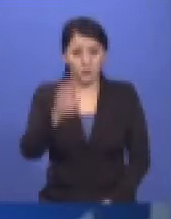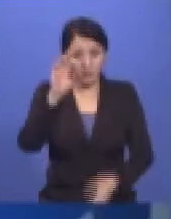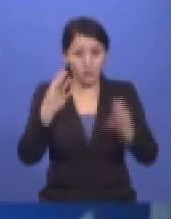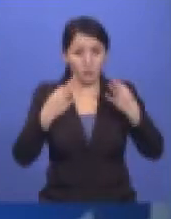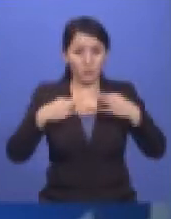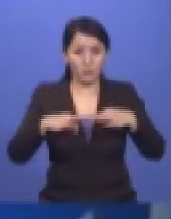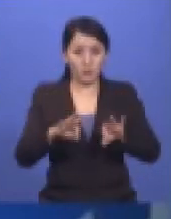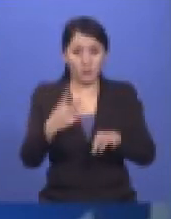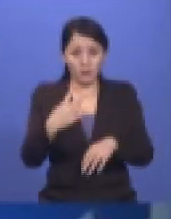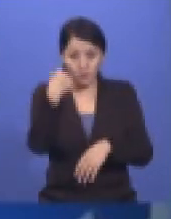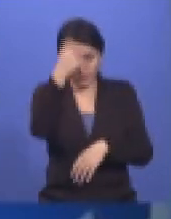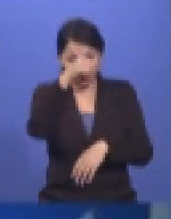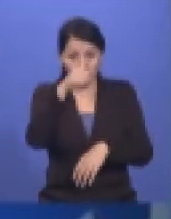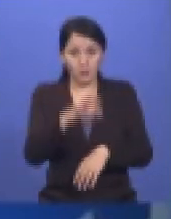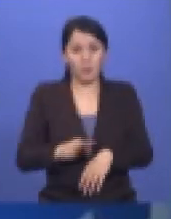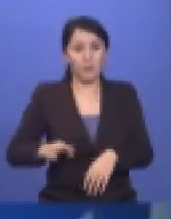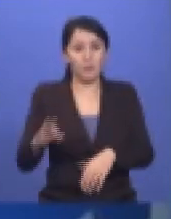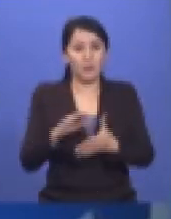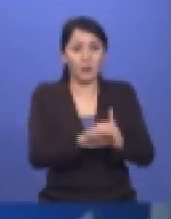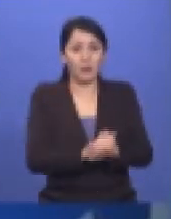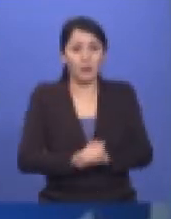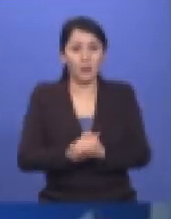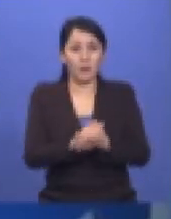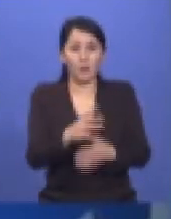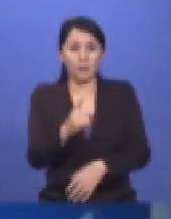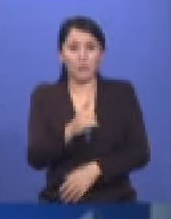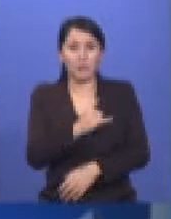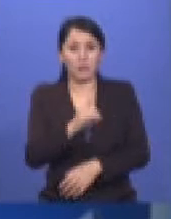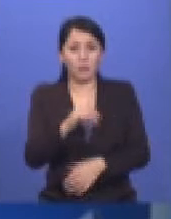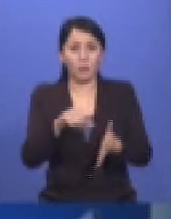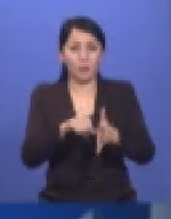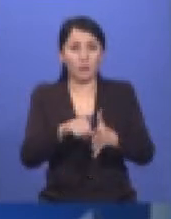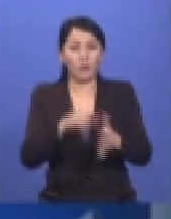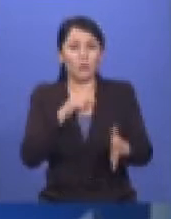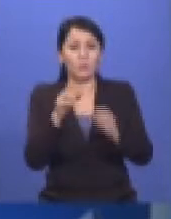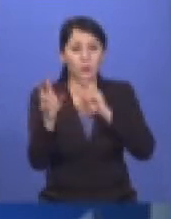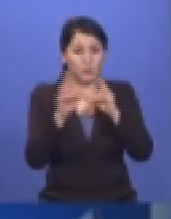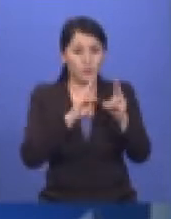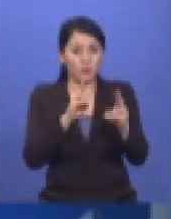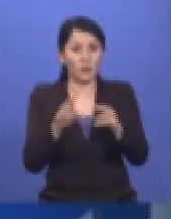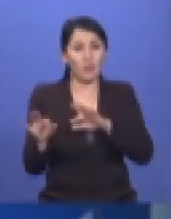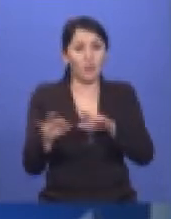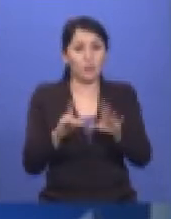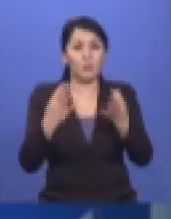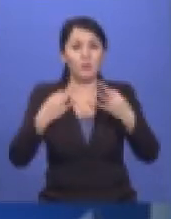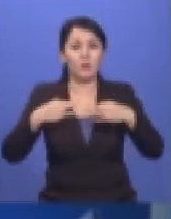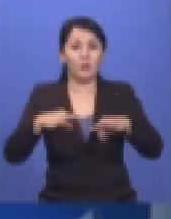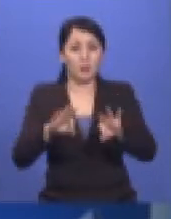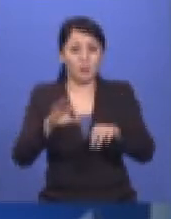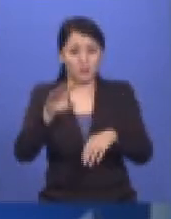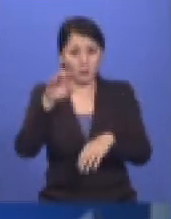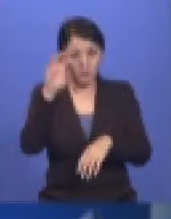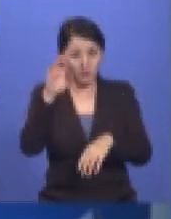Ел тәуелсіздігінің 30 жылдығына орай облыстық ассамблеяның этномәдени бірлестігі өкілдерінің қатысуымен жиын өтті. Іс-шара